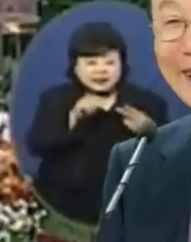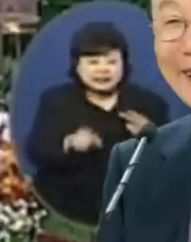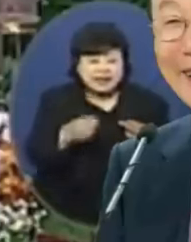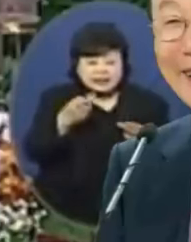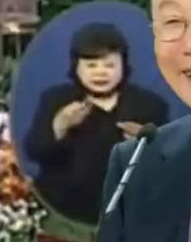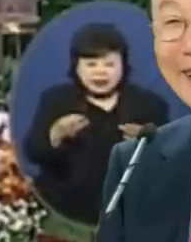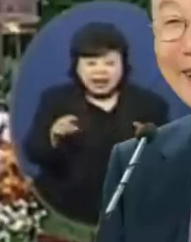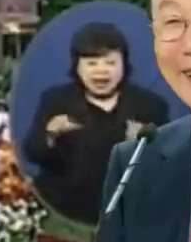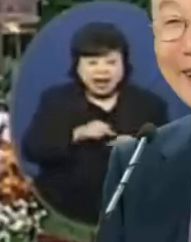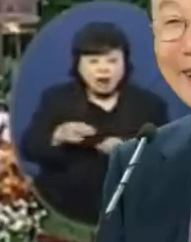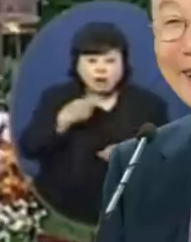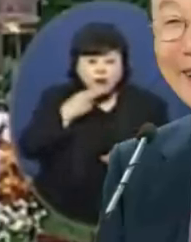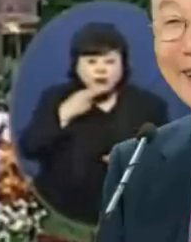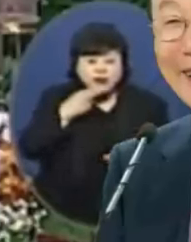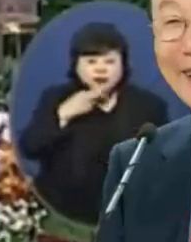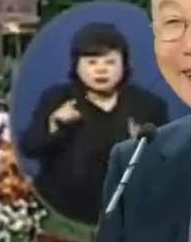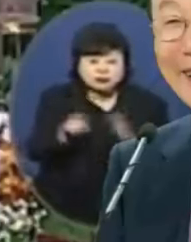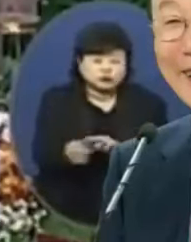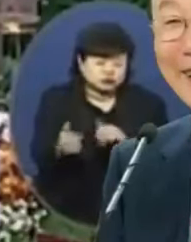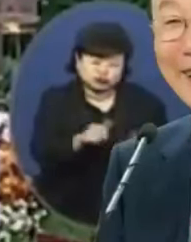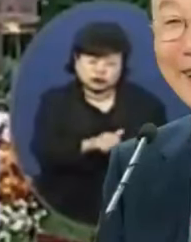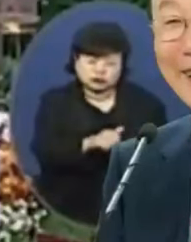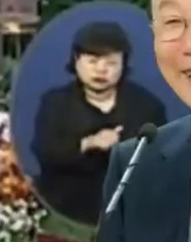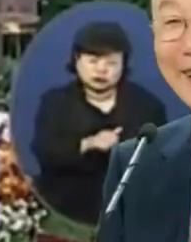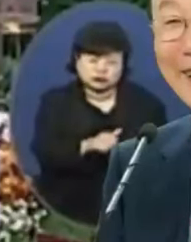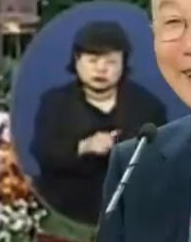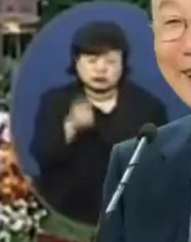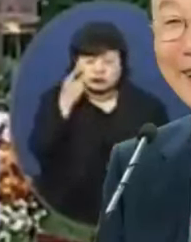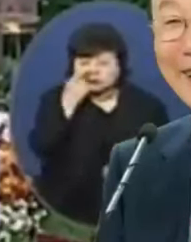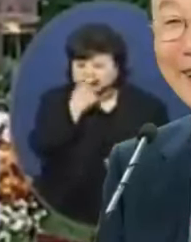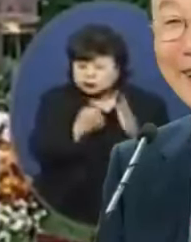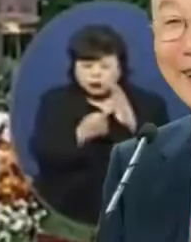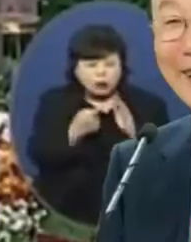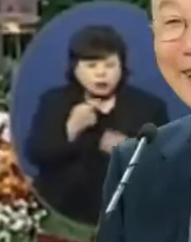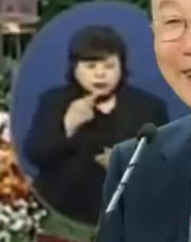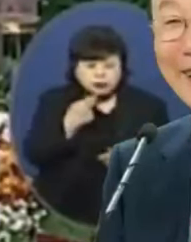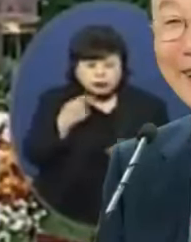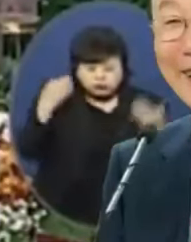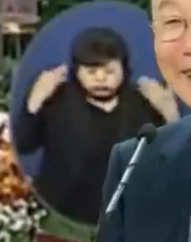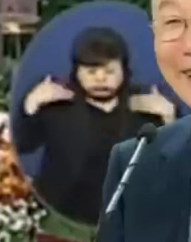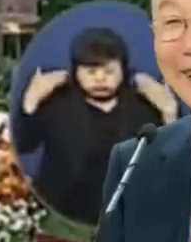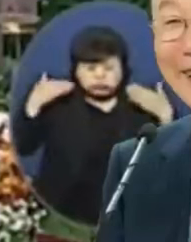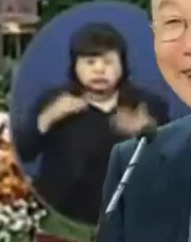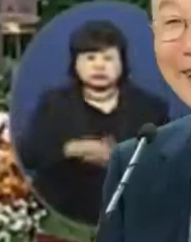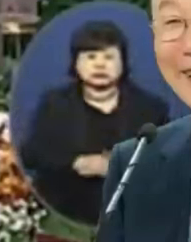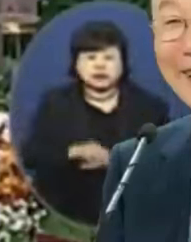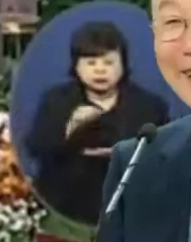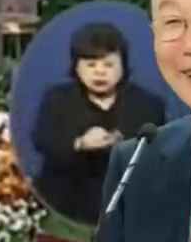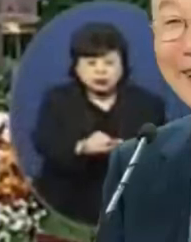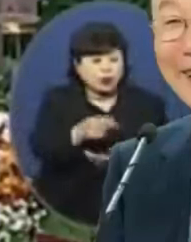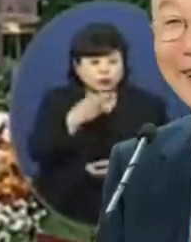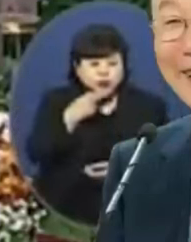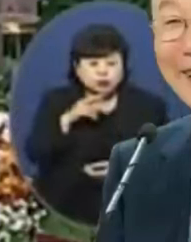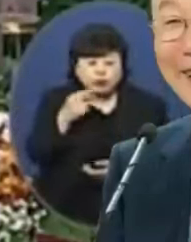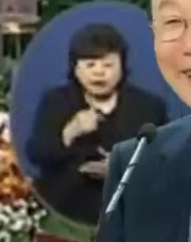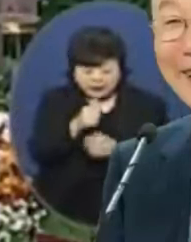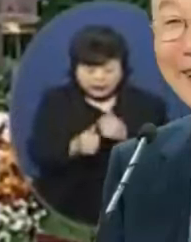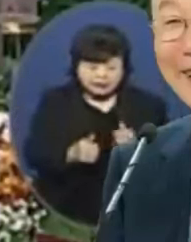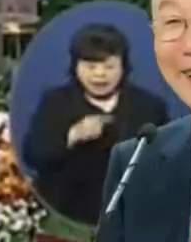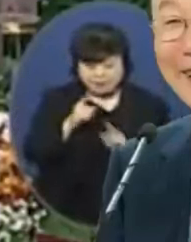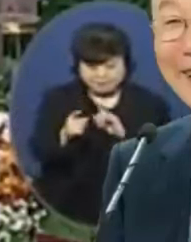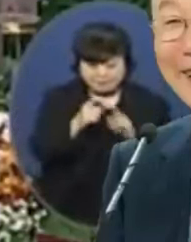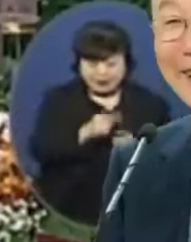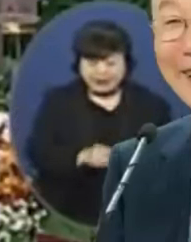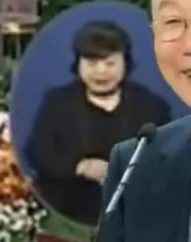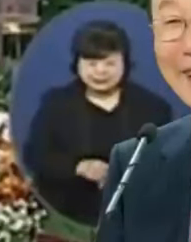없는 믿음은 그 자체가 죽은 것이라고 말하셨습니다. 눈에는 아무 증거 안 보이고 귀에는 아무 소리 안 들리고 손에는 잡히는 것 없어도 하나님의